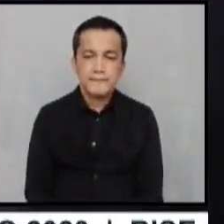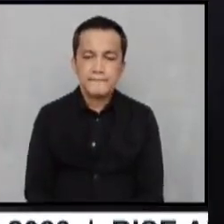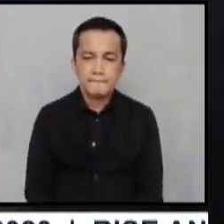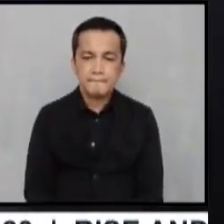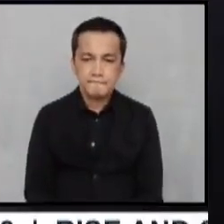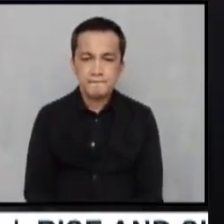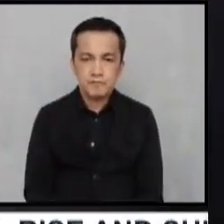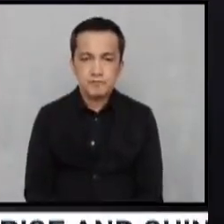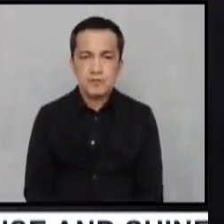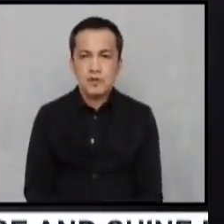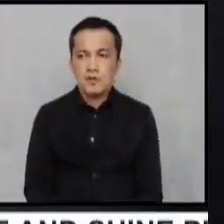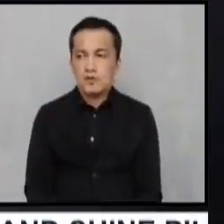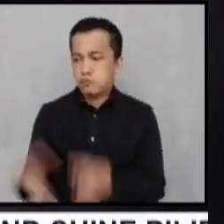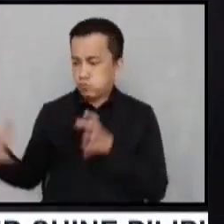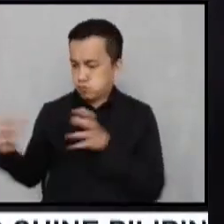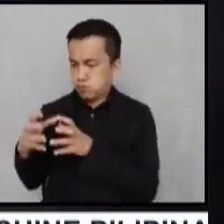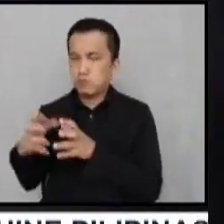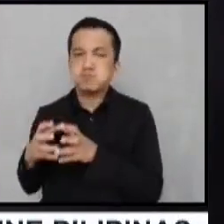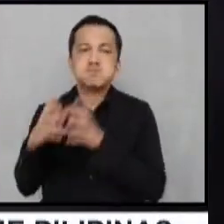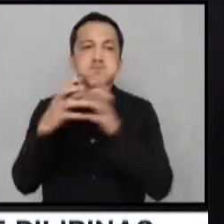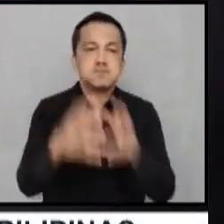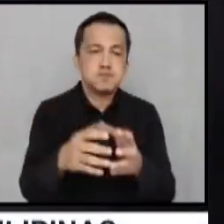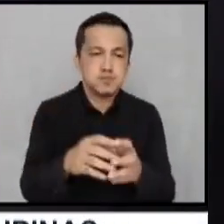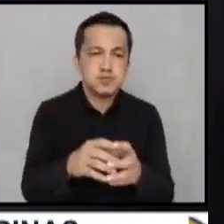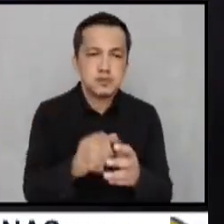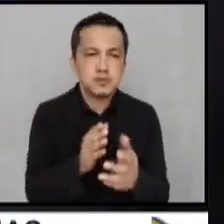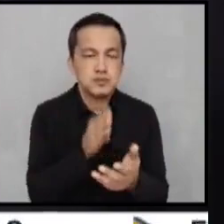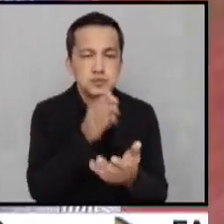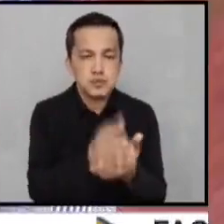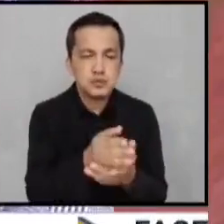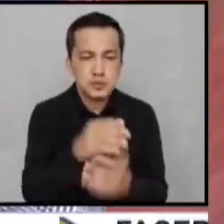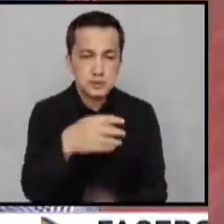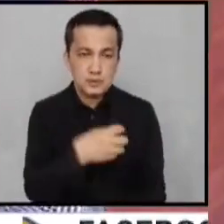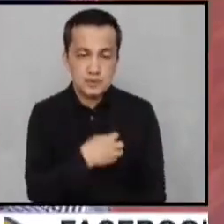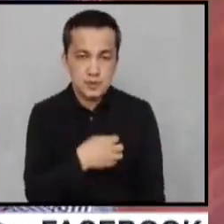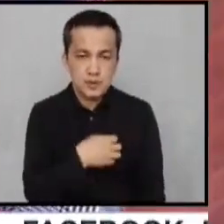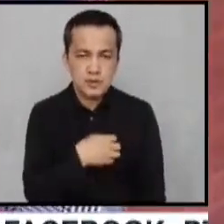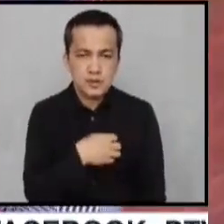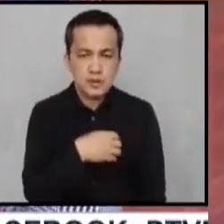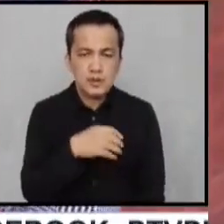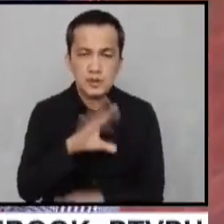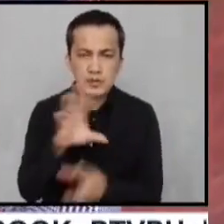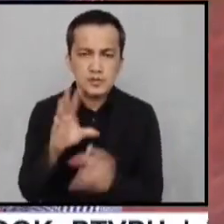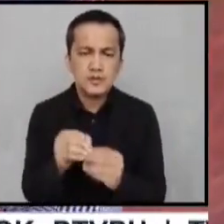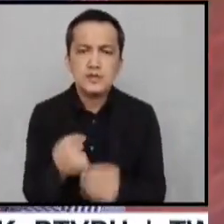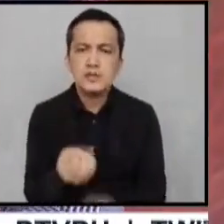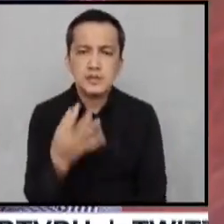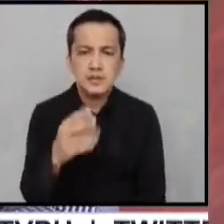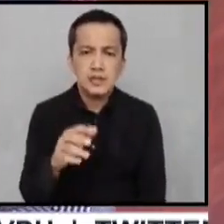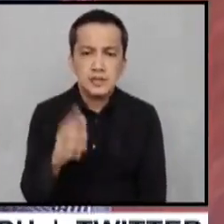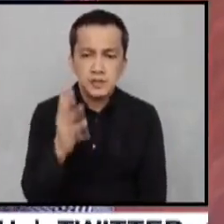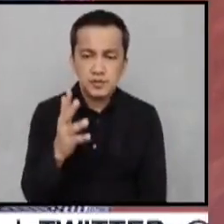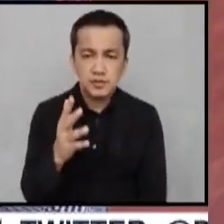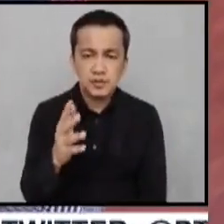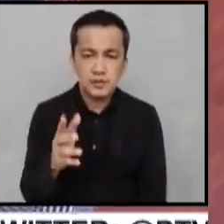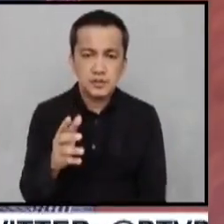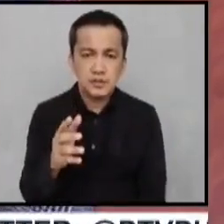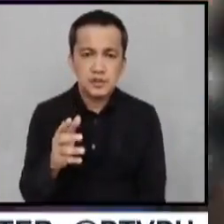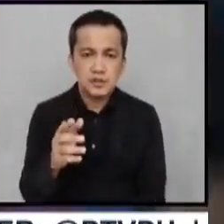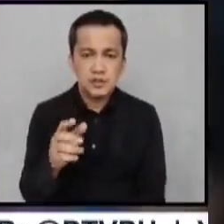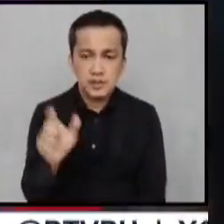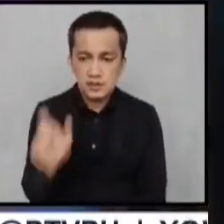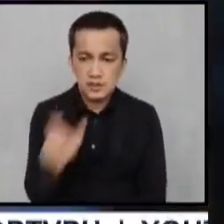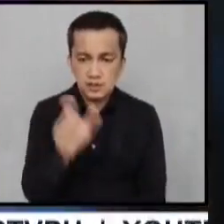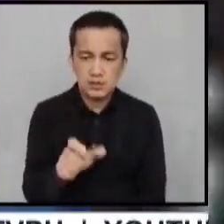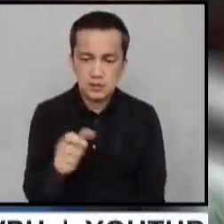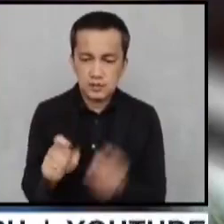Sama-samang dumulog para magsampa ng reklamo sa PNP ang nasa 50 individual na umano'y biktima ng pangharas